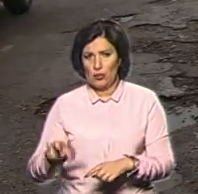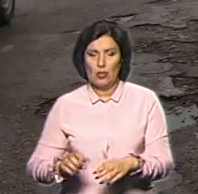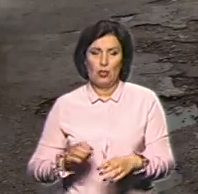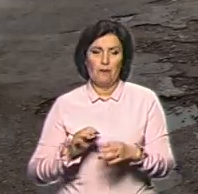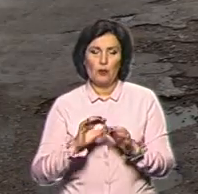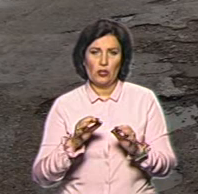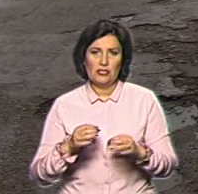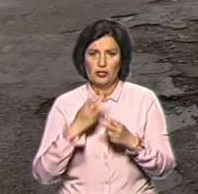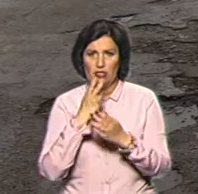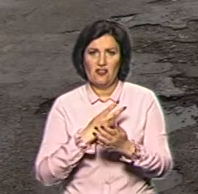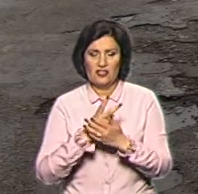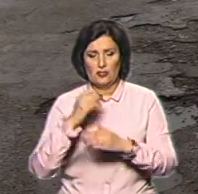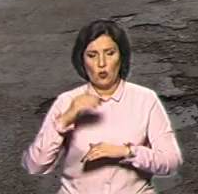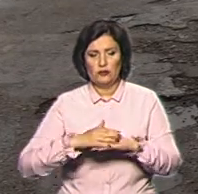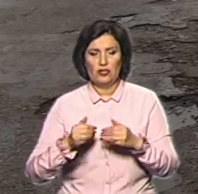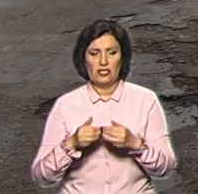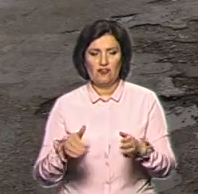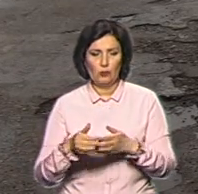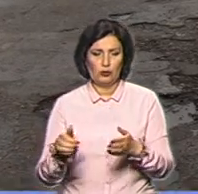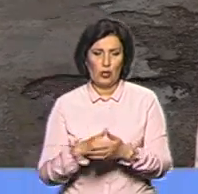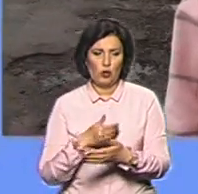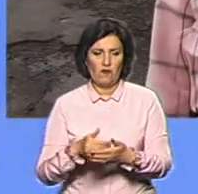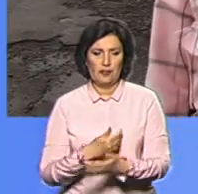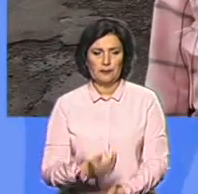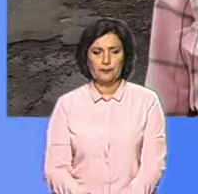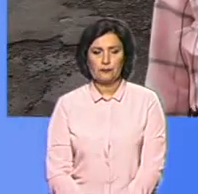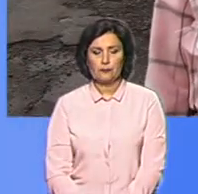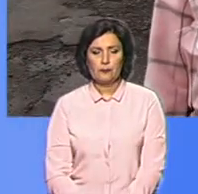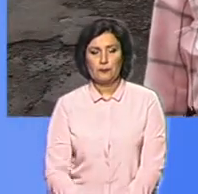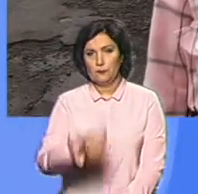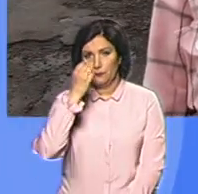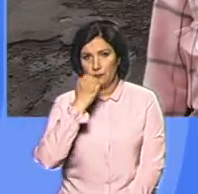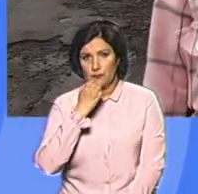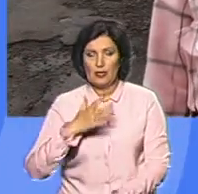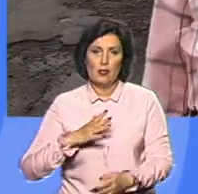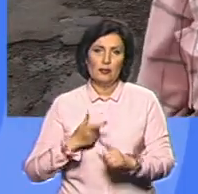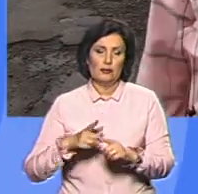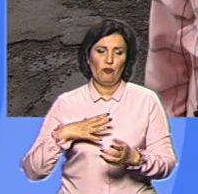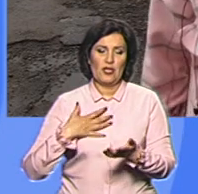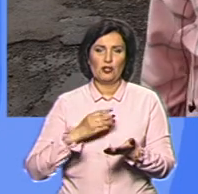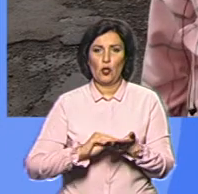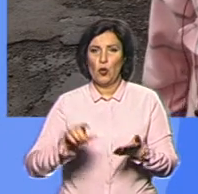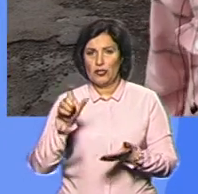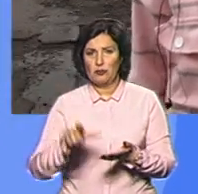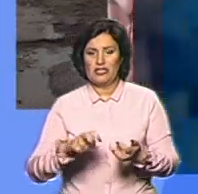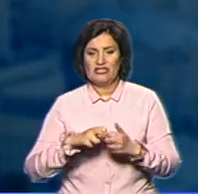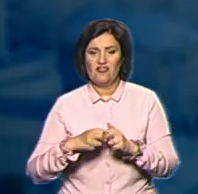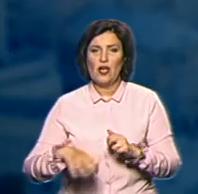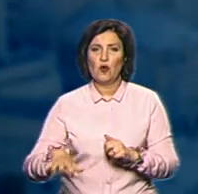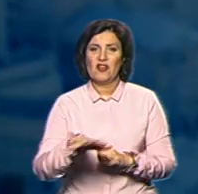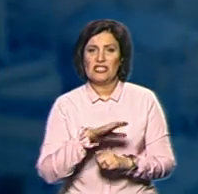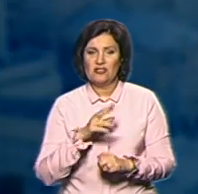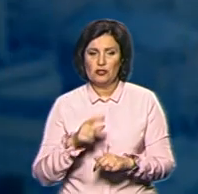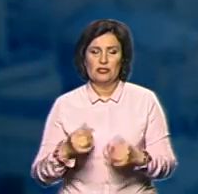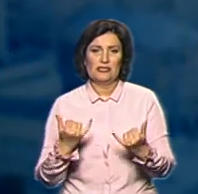докладніше дивіться вже у вечірніх випусках новин. Дякую. Це була наша кореспондентка з Івано-Франківщини Карина